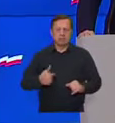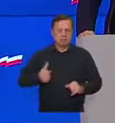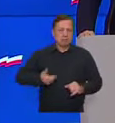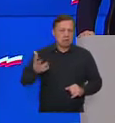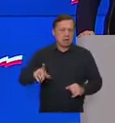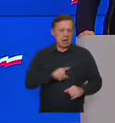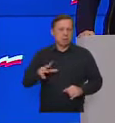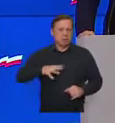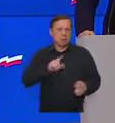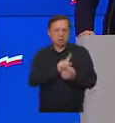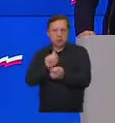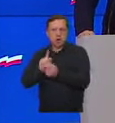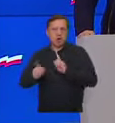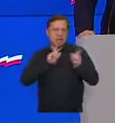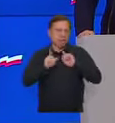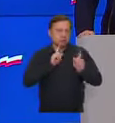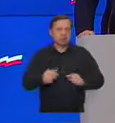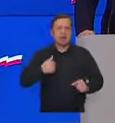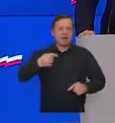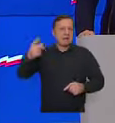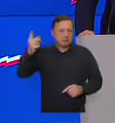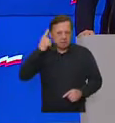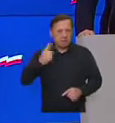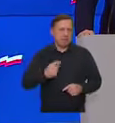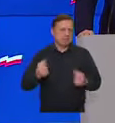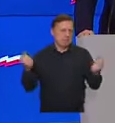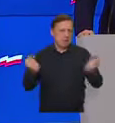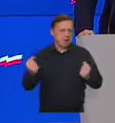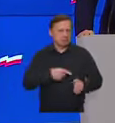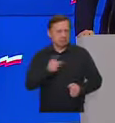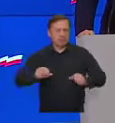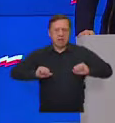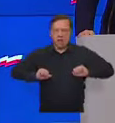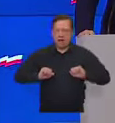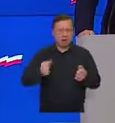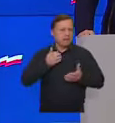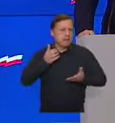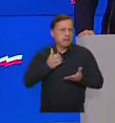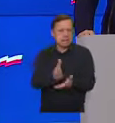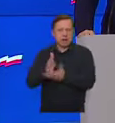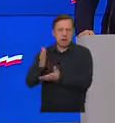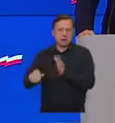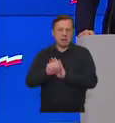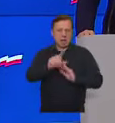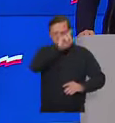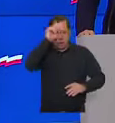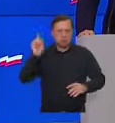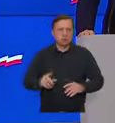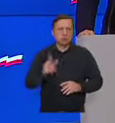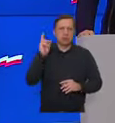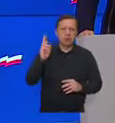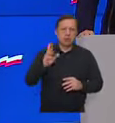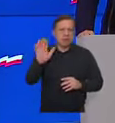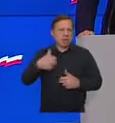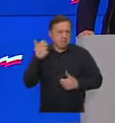się, rozmawiałem i wiem doskonale, jak bardzo angażują się w pomoc wszystkim ludziom, którzy zostali